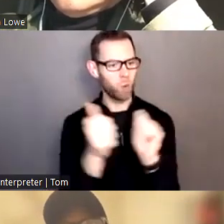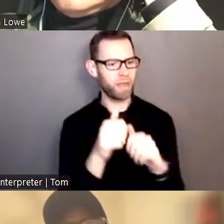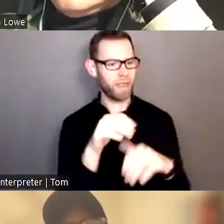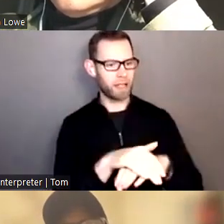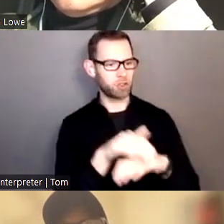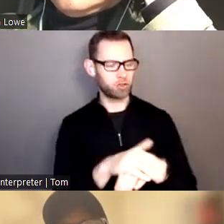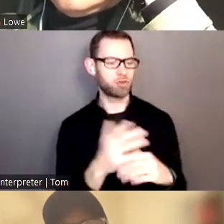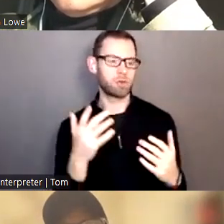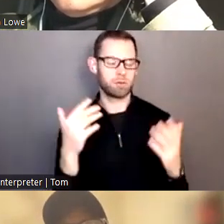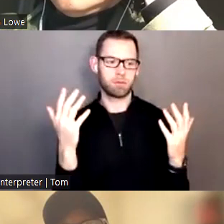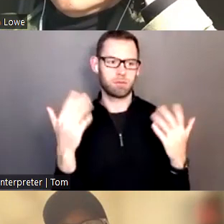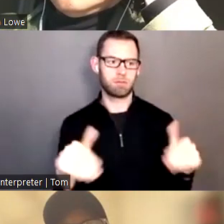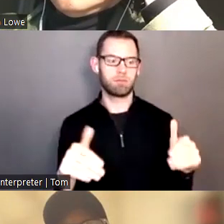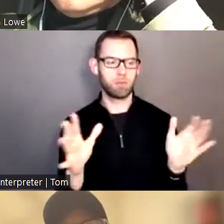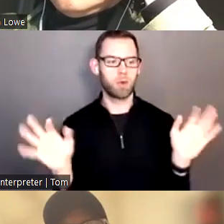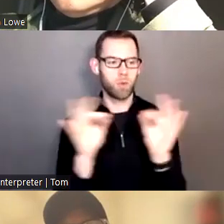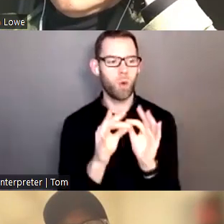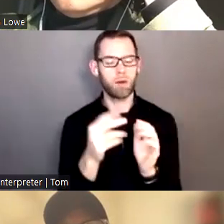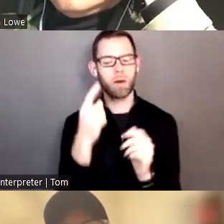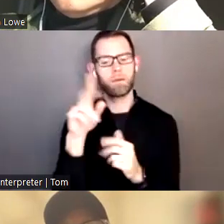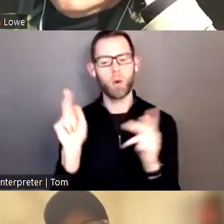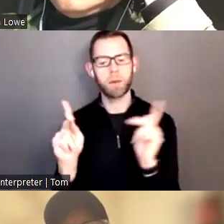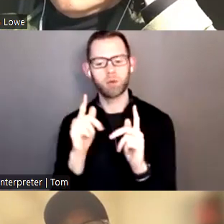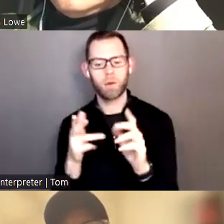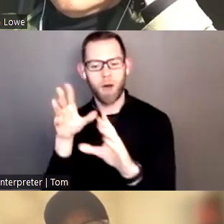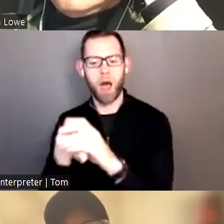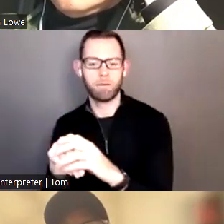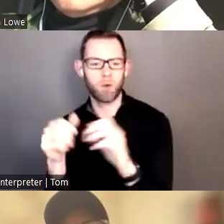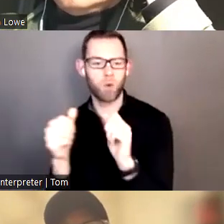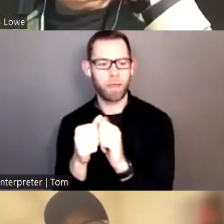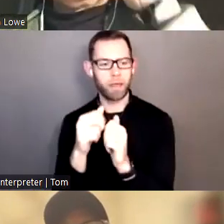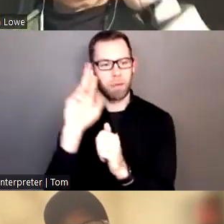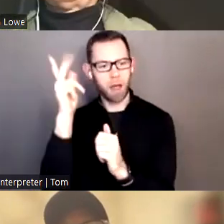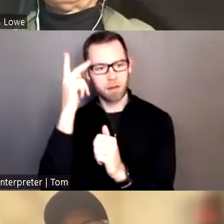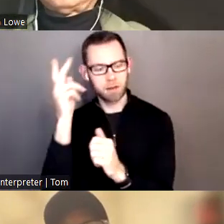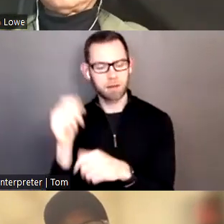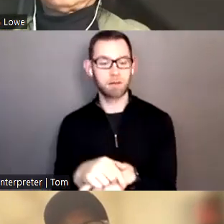anglais est vraiment important pour nous capable politiquement et